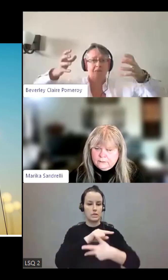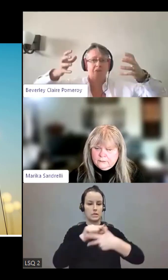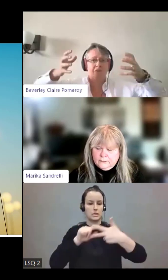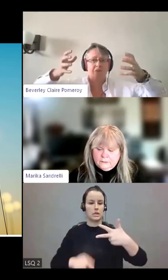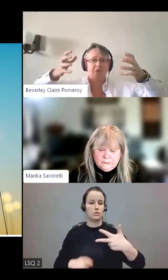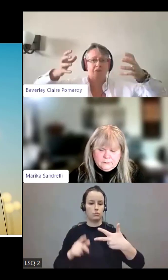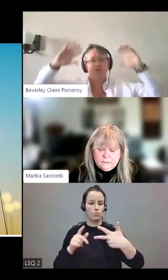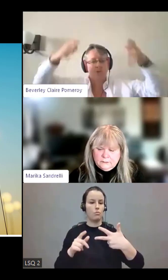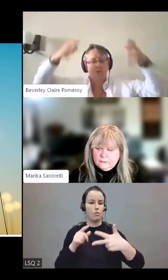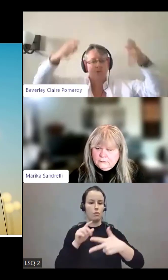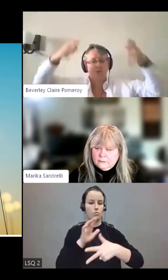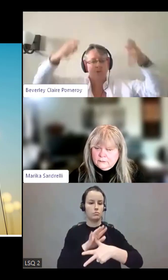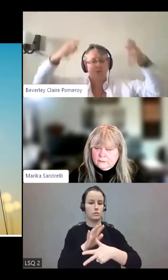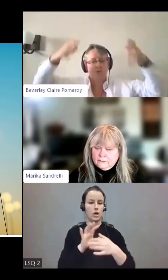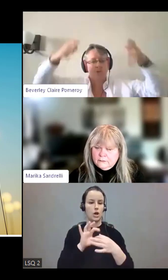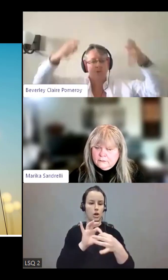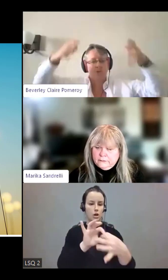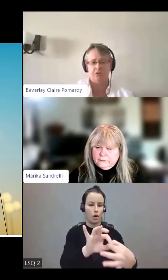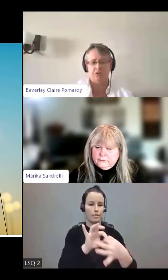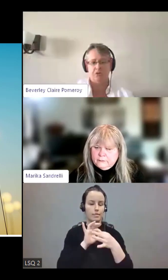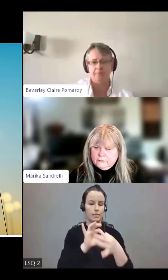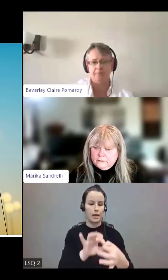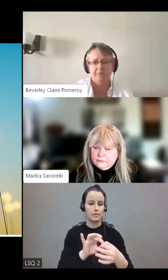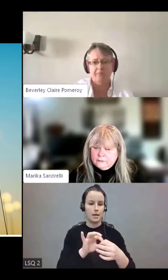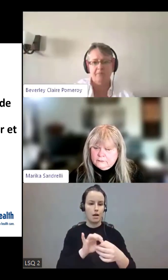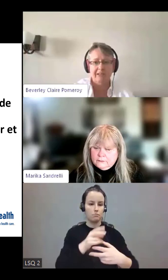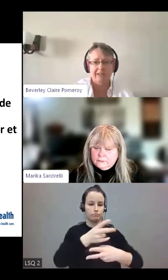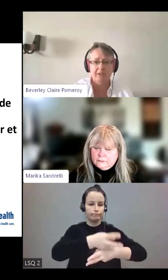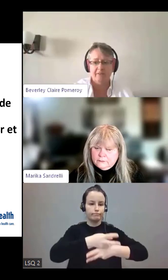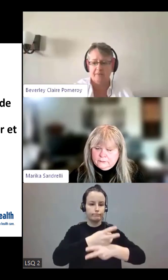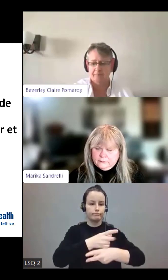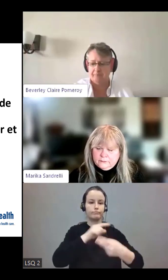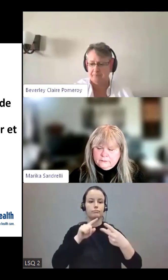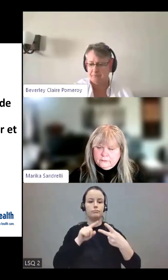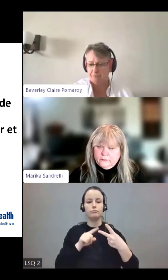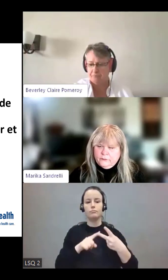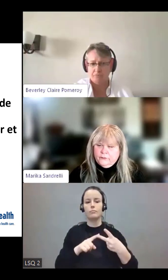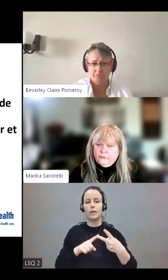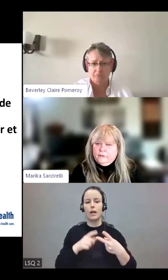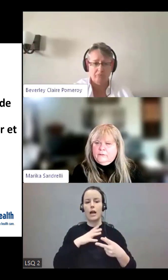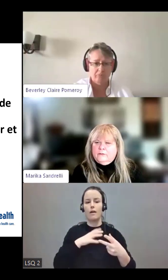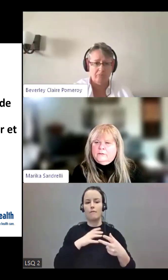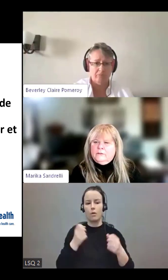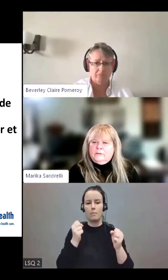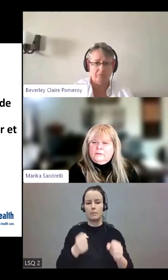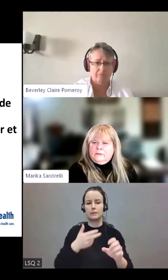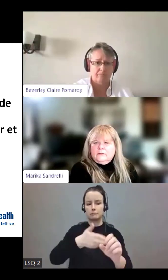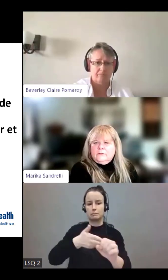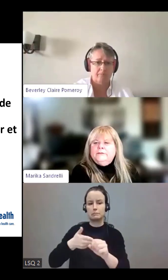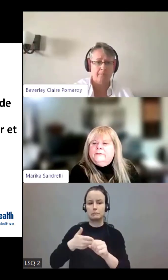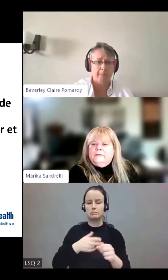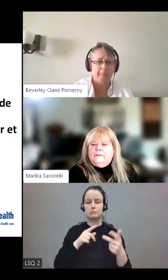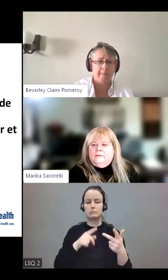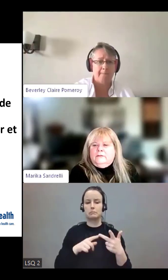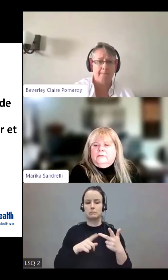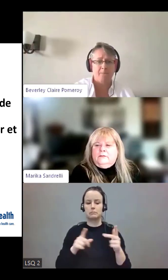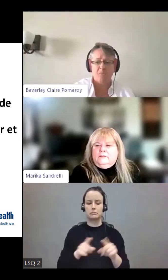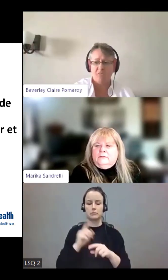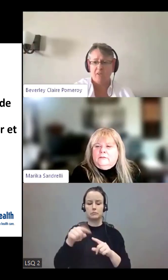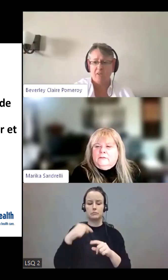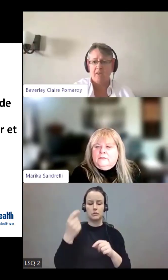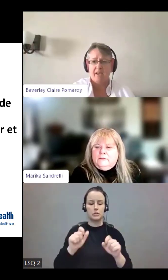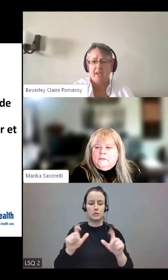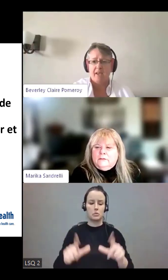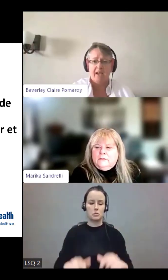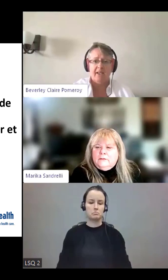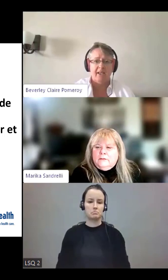et mettre les principes en action par le biais de cette méthodologie. Prochaine diapo, s'il vous plaît. Et voici une autre façon que